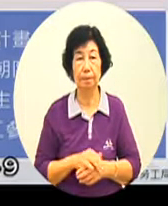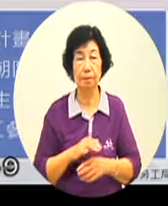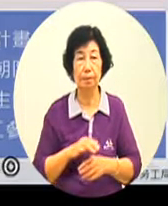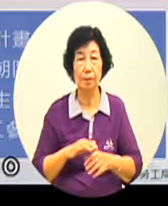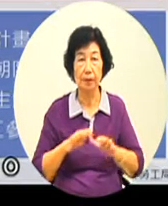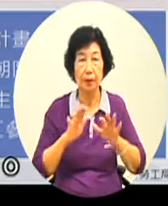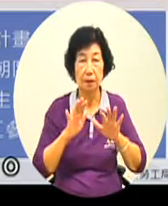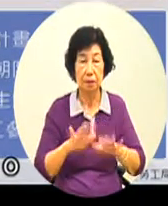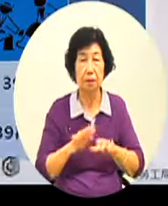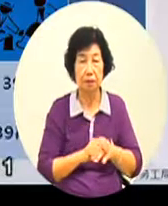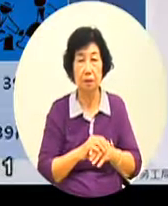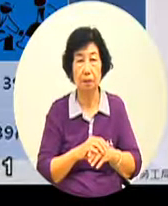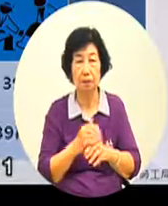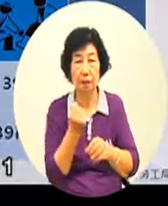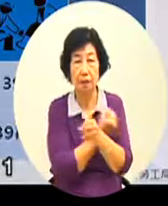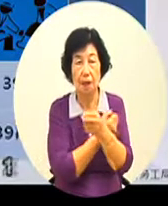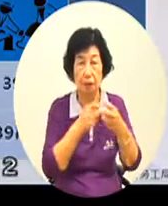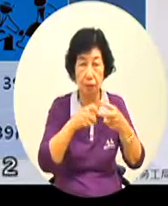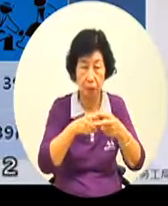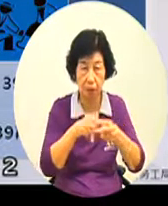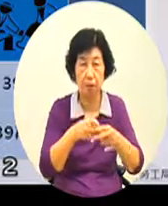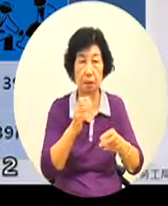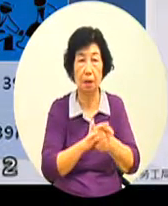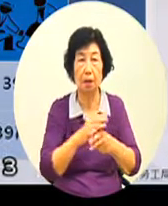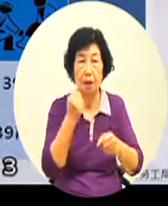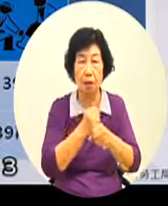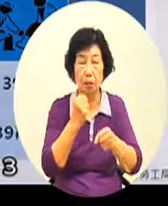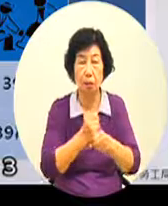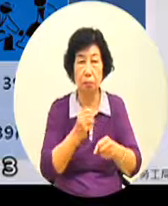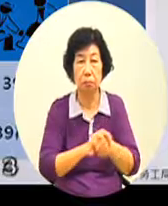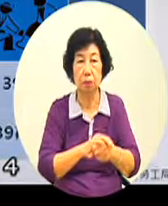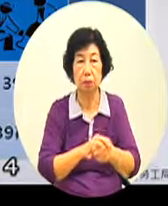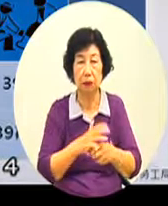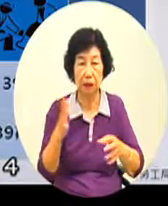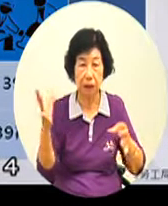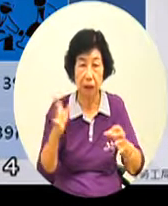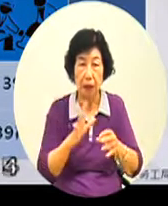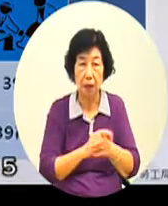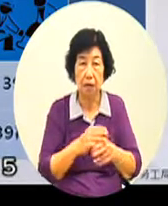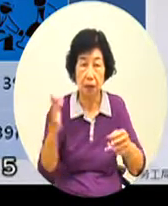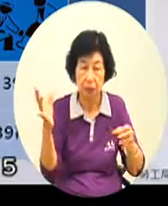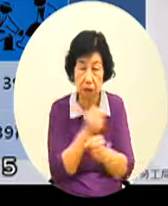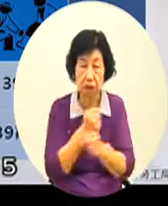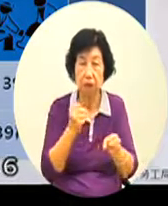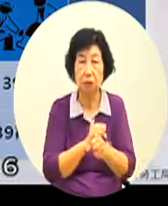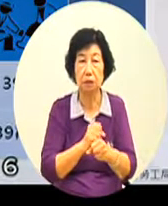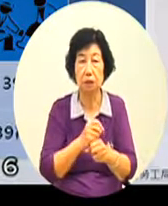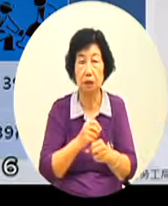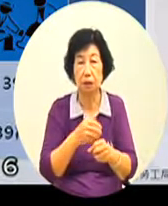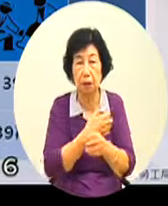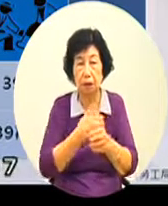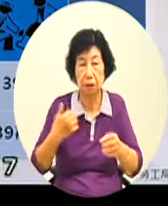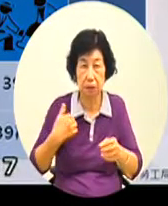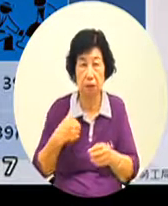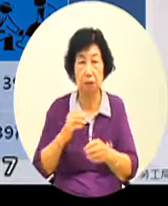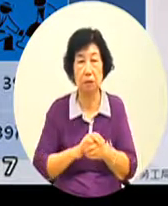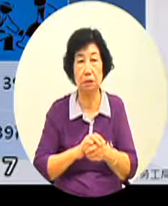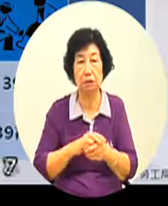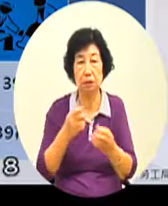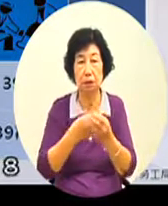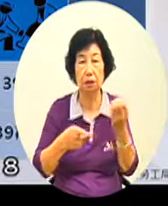职业灾害死亡或是失能的时候我们办理了一些96件的慰问金的发放，金额总